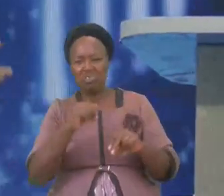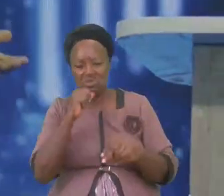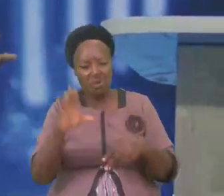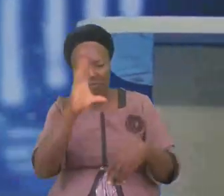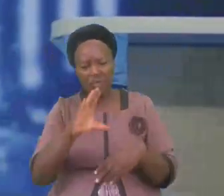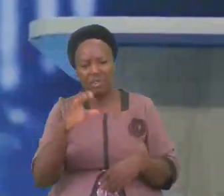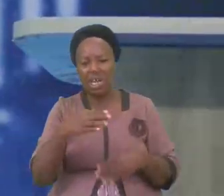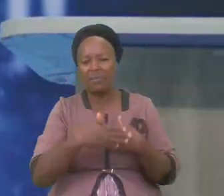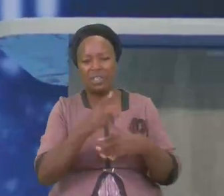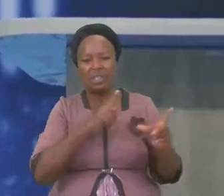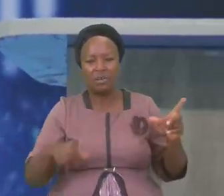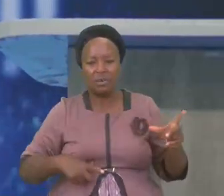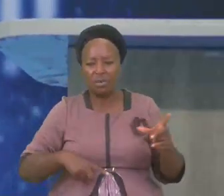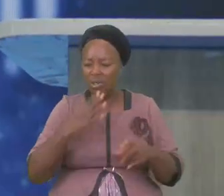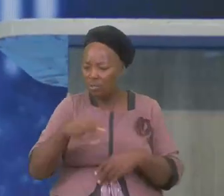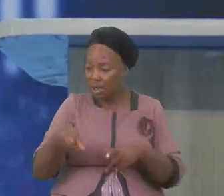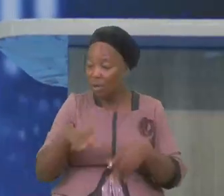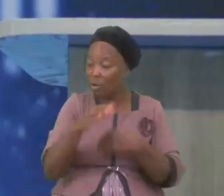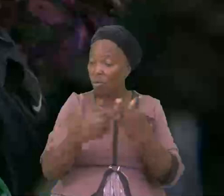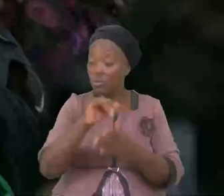Est-ce qu'il suivait le commandement de Dieu?